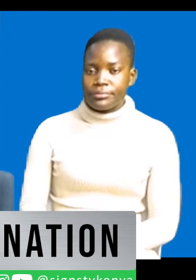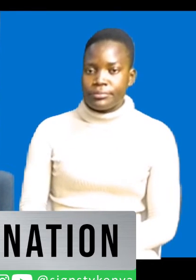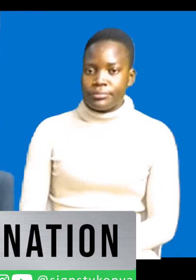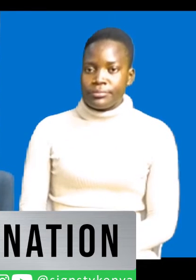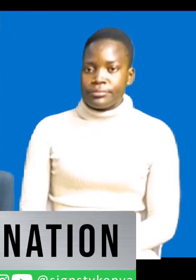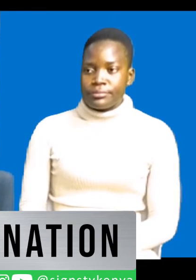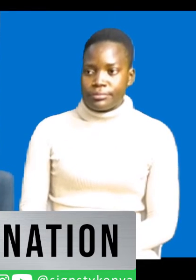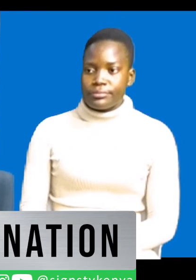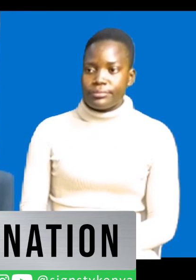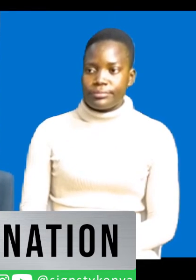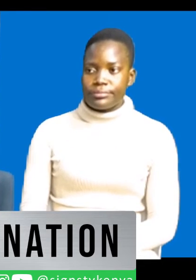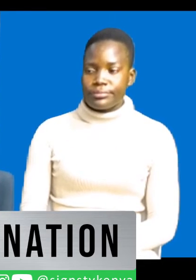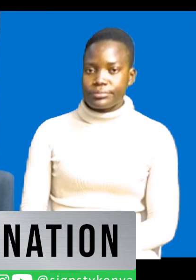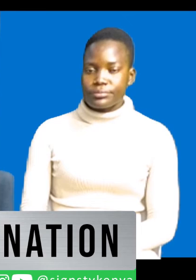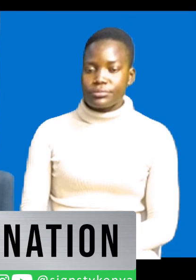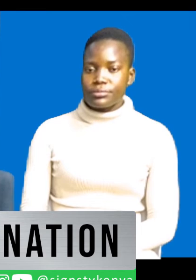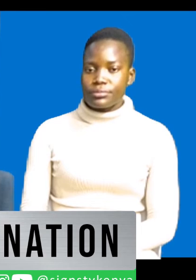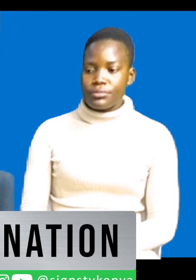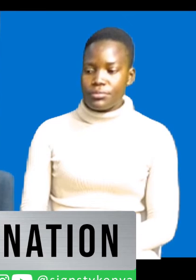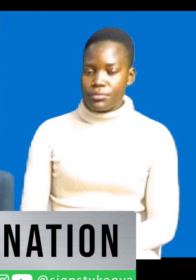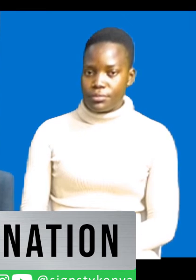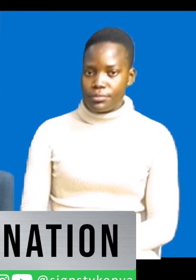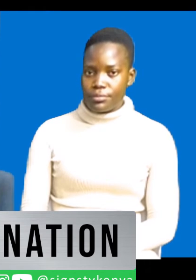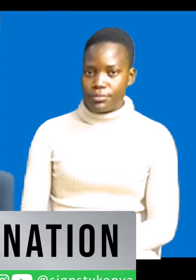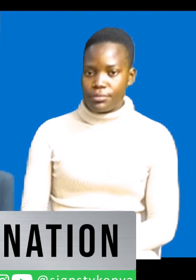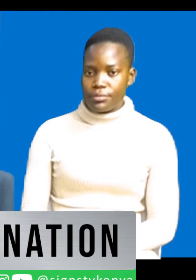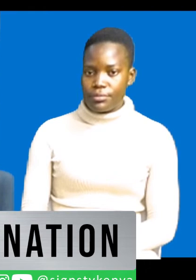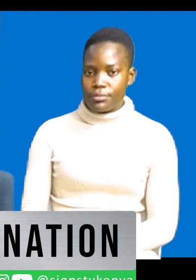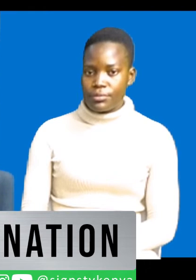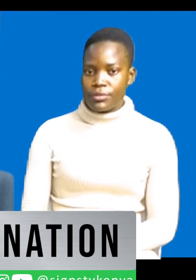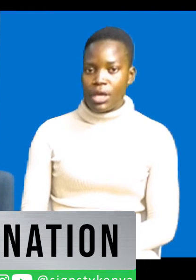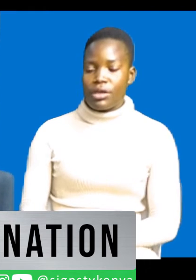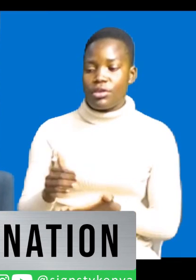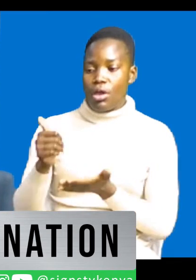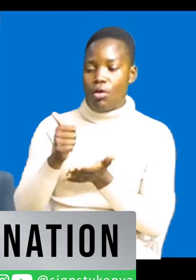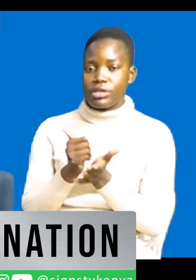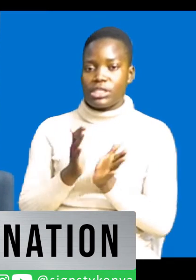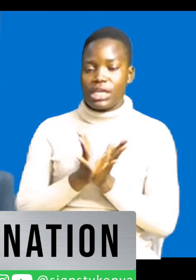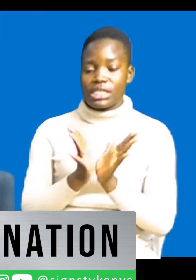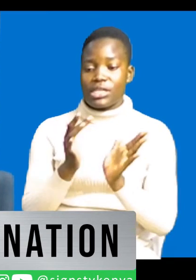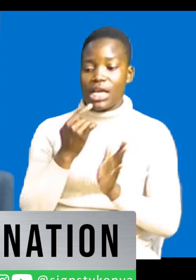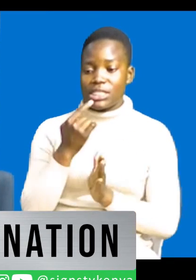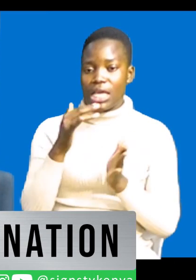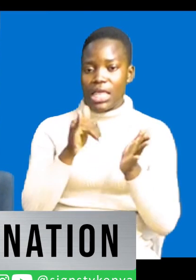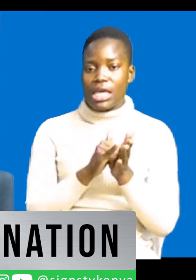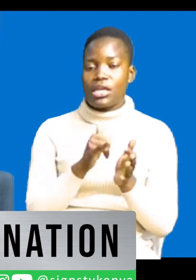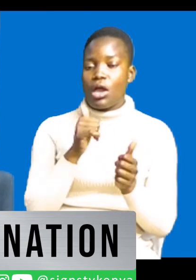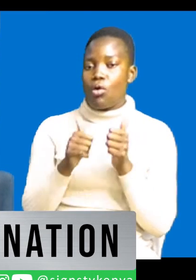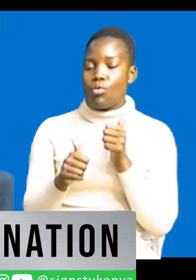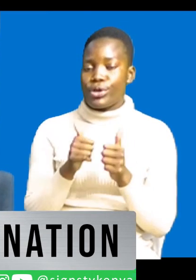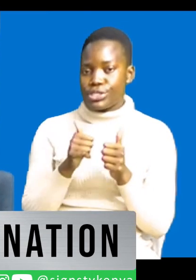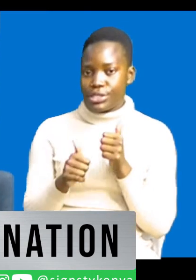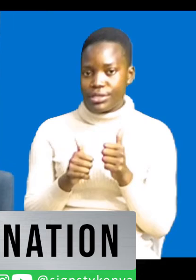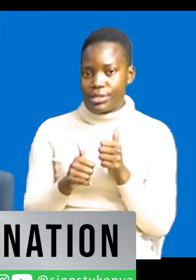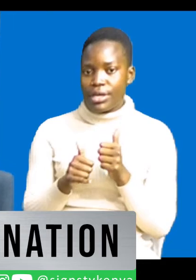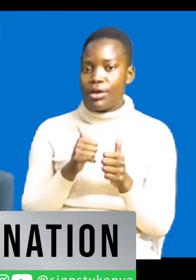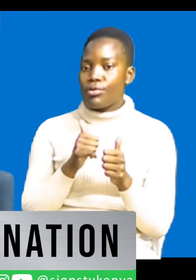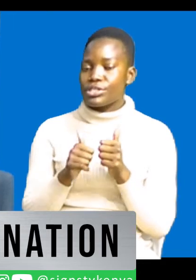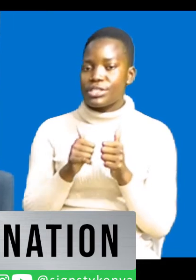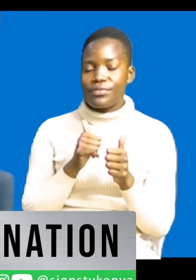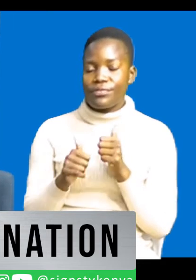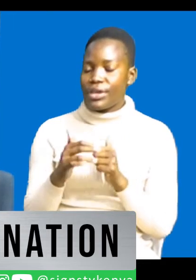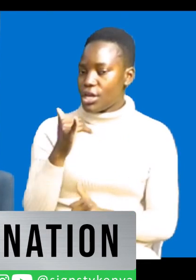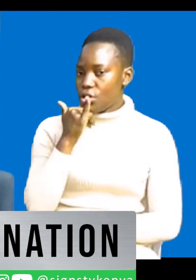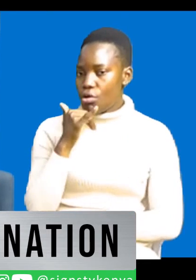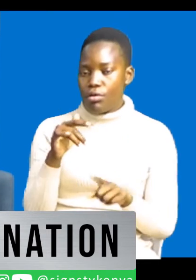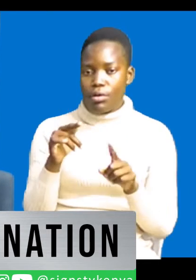even si mtu Jonah, huyu ni auditor general alisema hivyo, which is very very